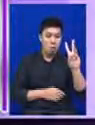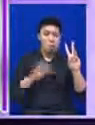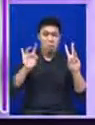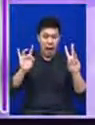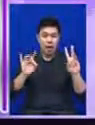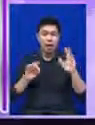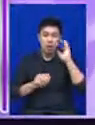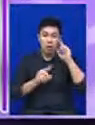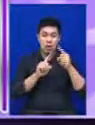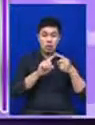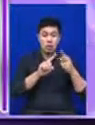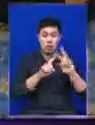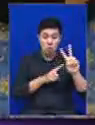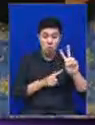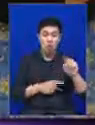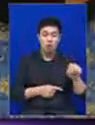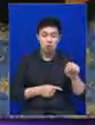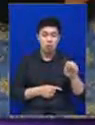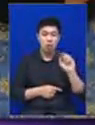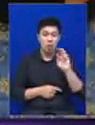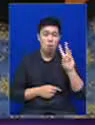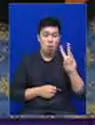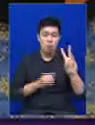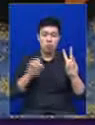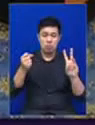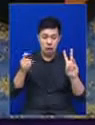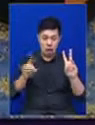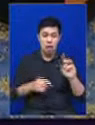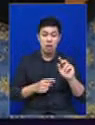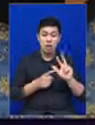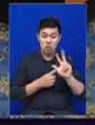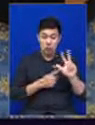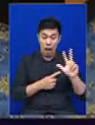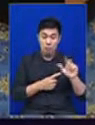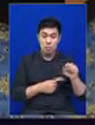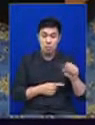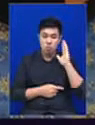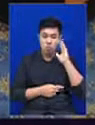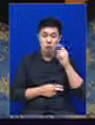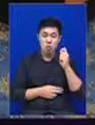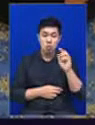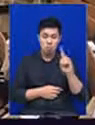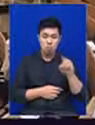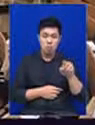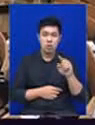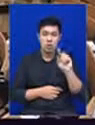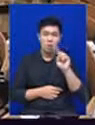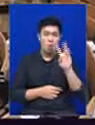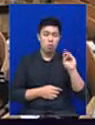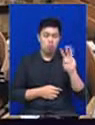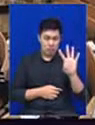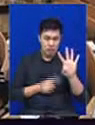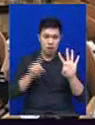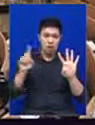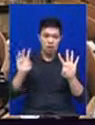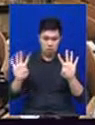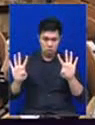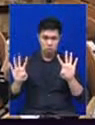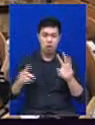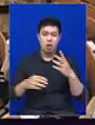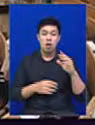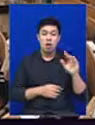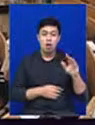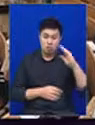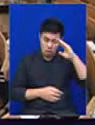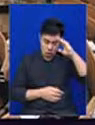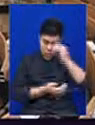ชอบ162ต่อ11เสียงนายอุดมเห็นชอบ164ต่อ6เสียงพลตำรวจตรีจักรพงศ์เห็นช